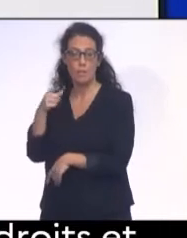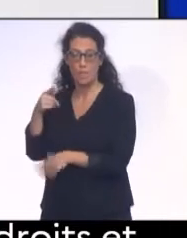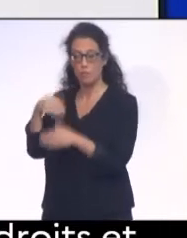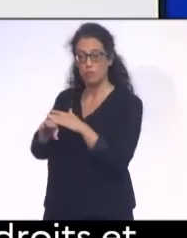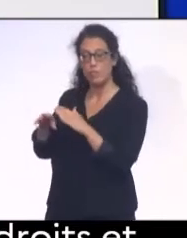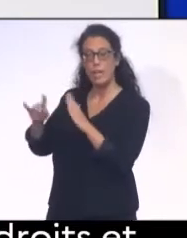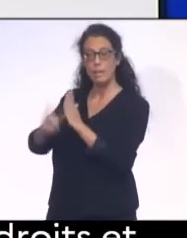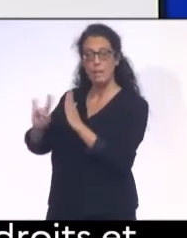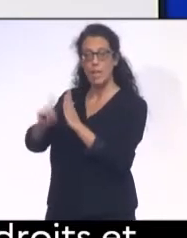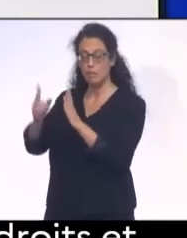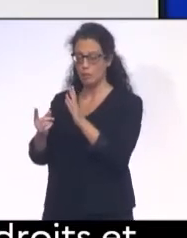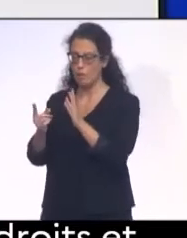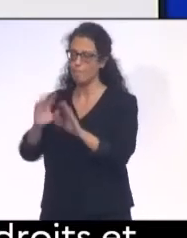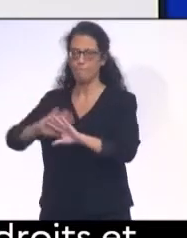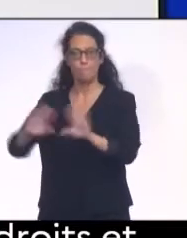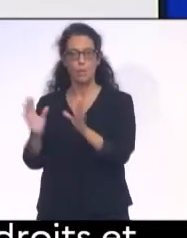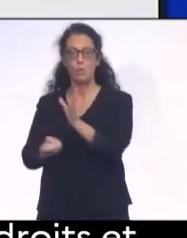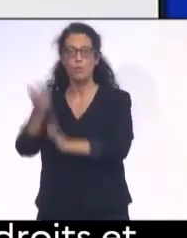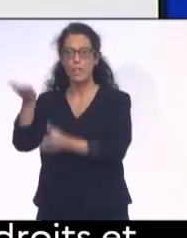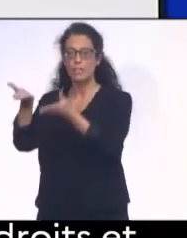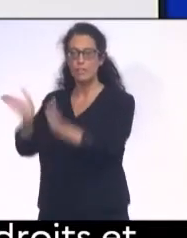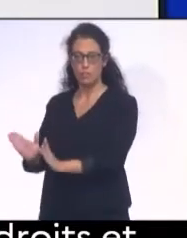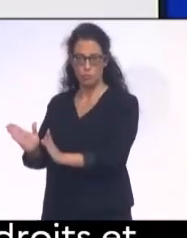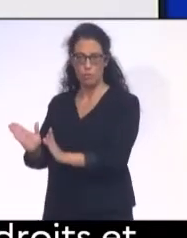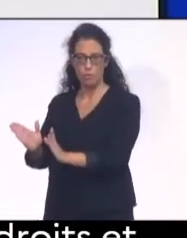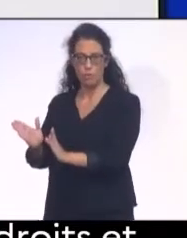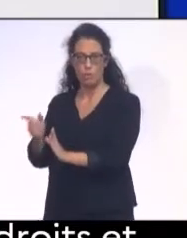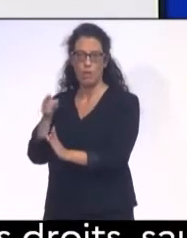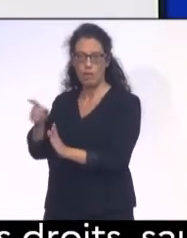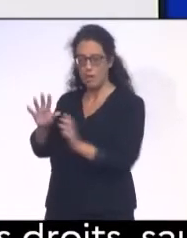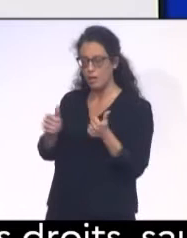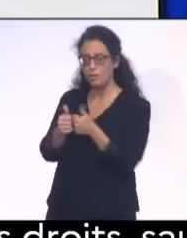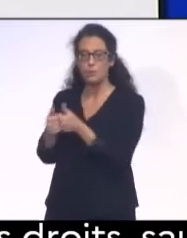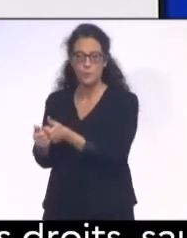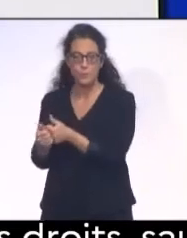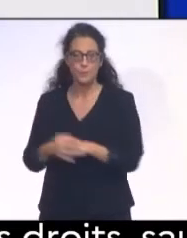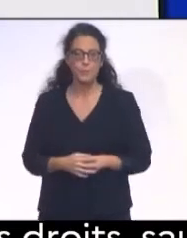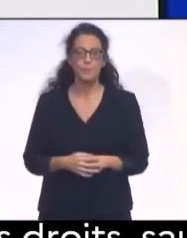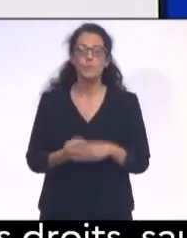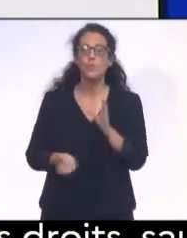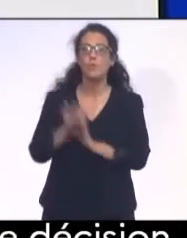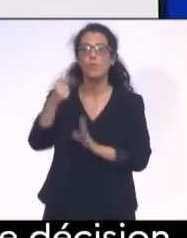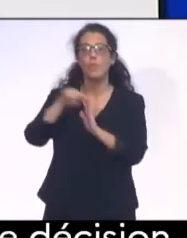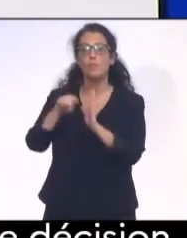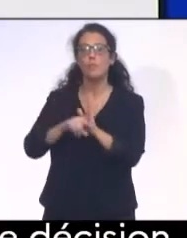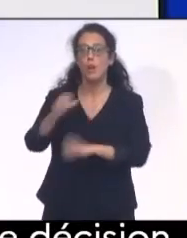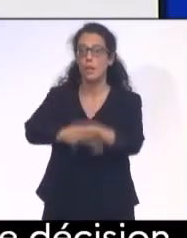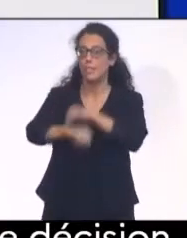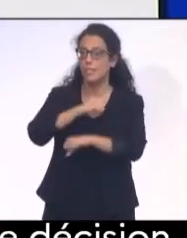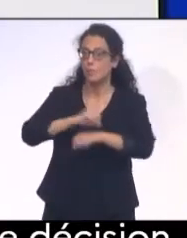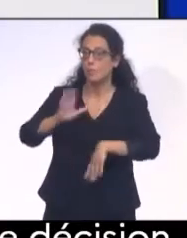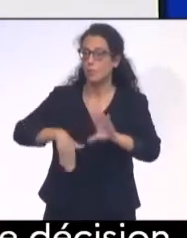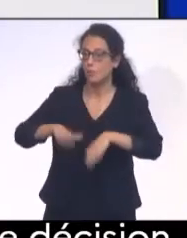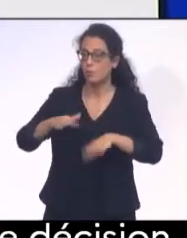a pris une décision nouvelle durant cette période. Celle relative aux adaptations des règles d'organisation et de fonctionnement